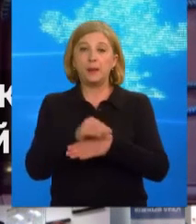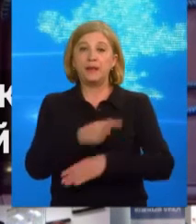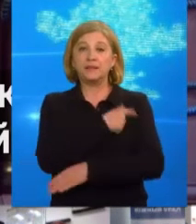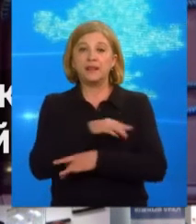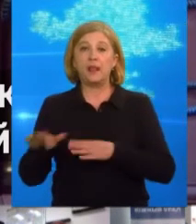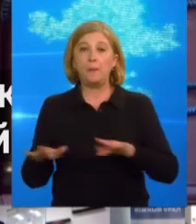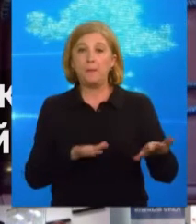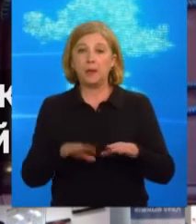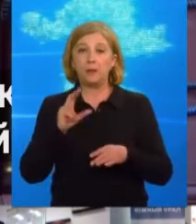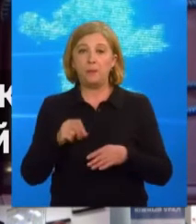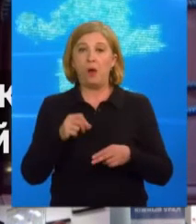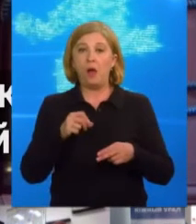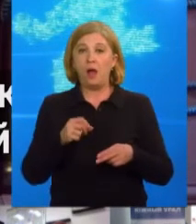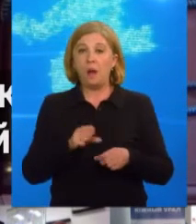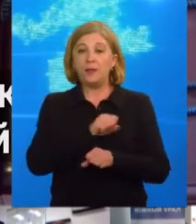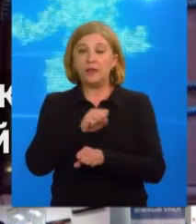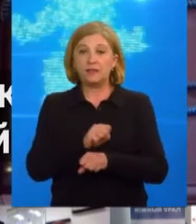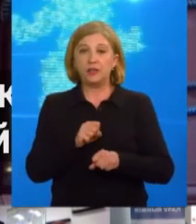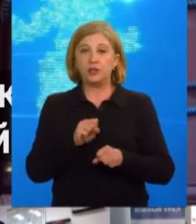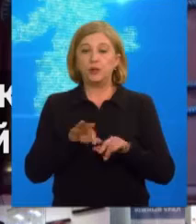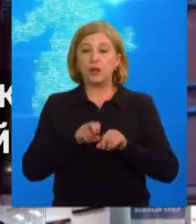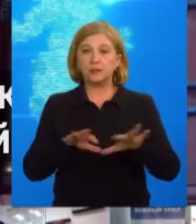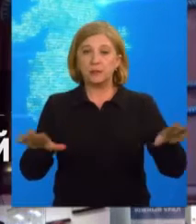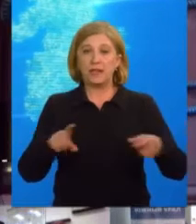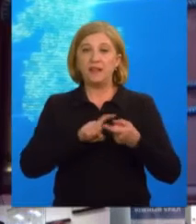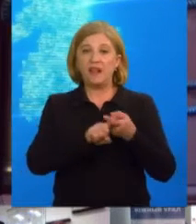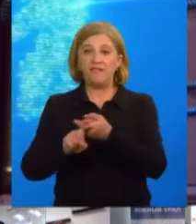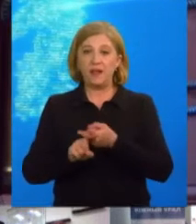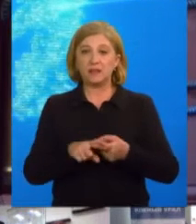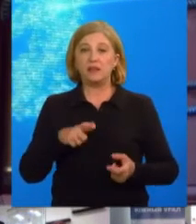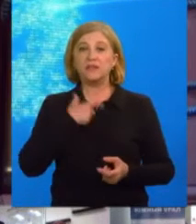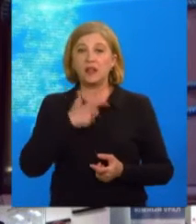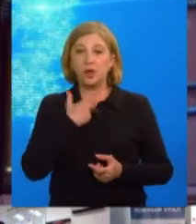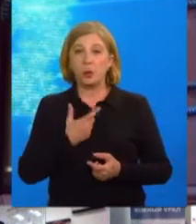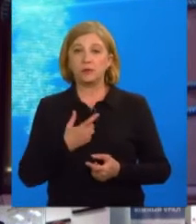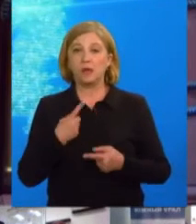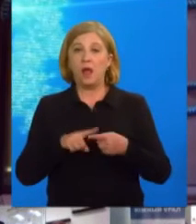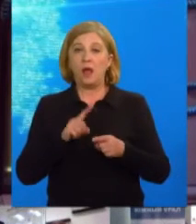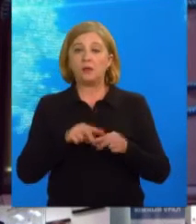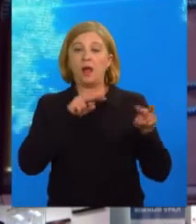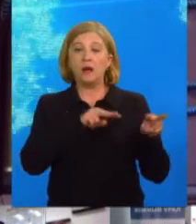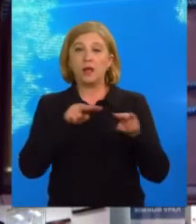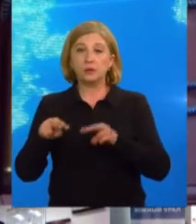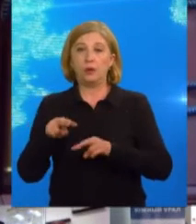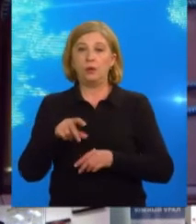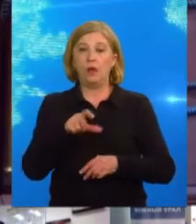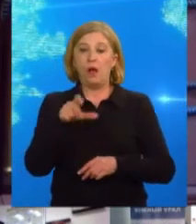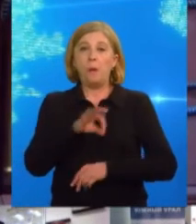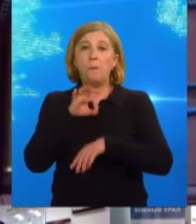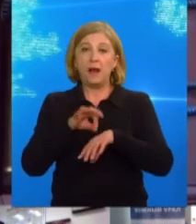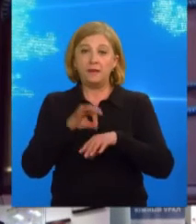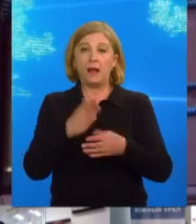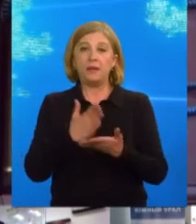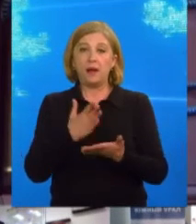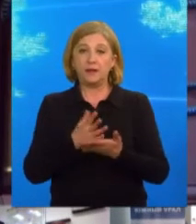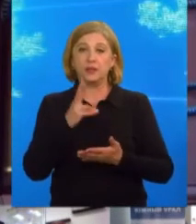по предотвращению распространения инфекции в Златоусте. Это контроль больных, находящихся